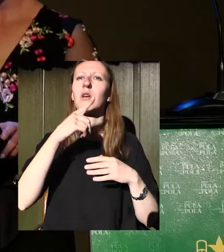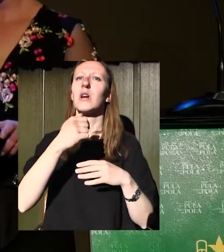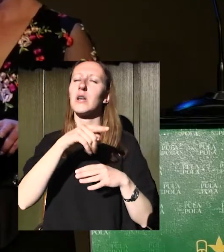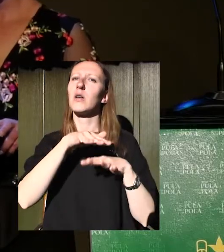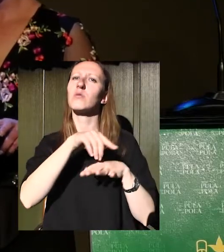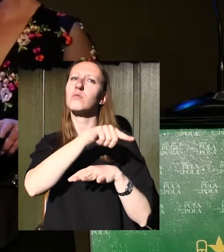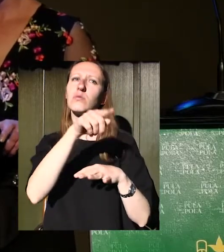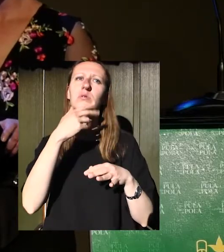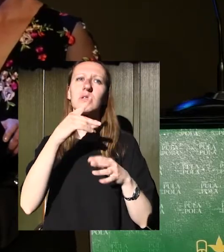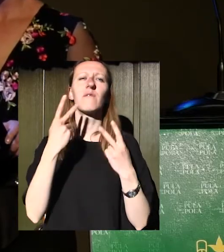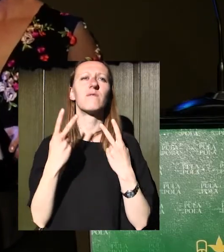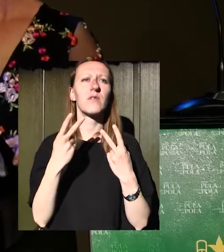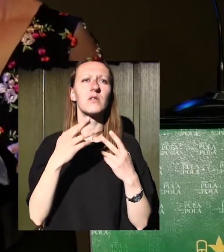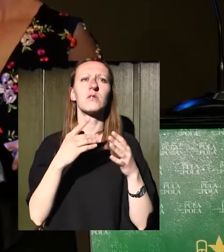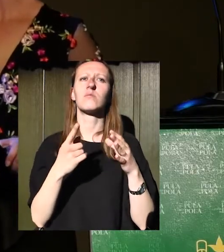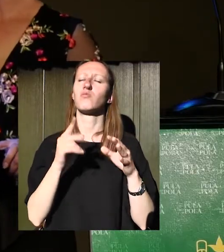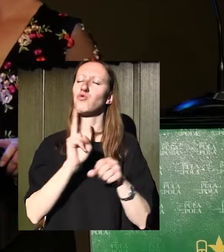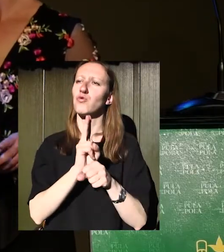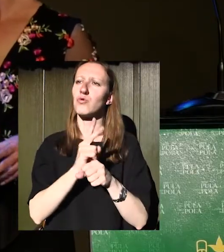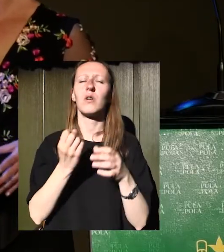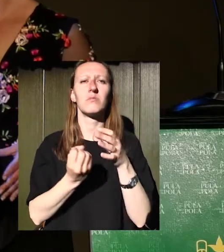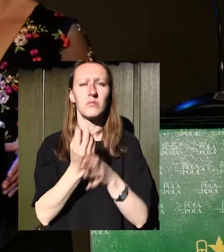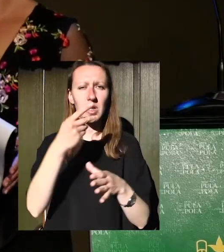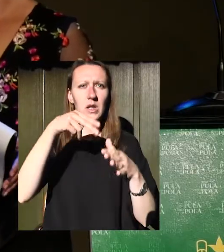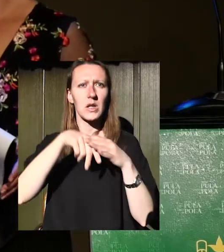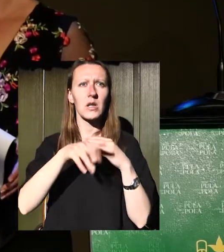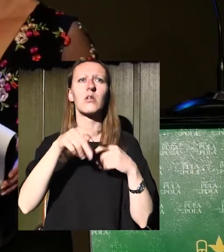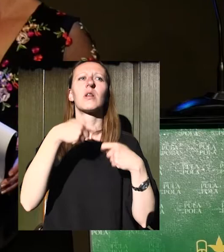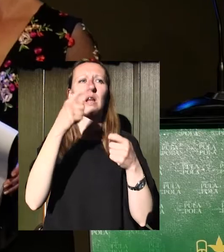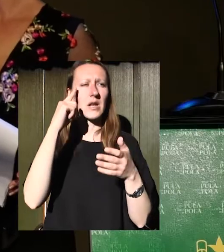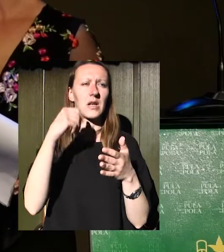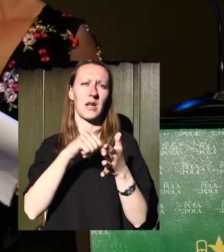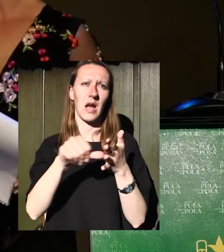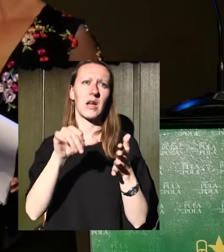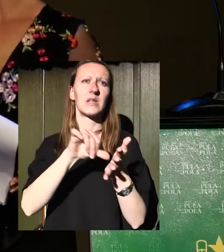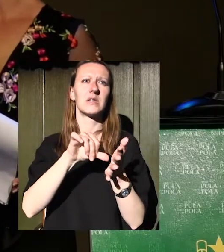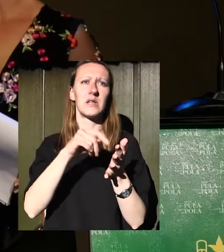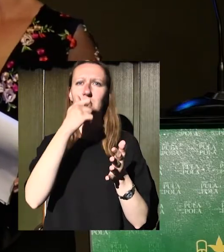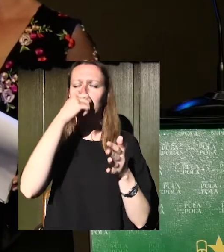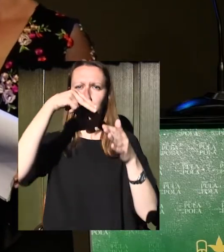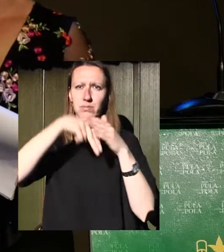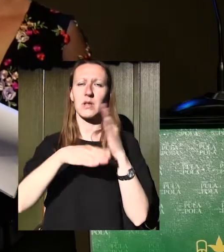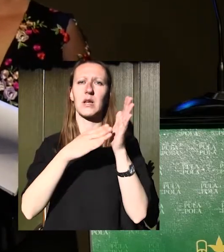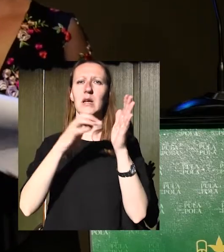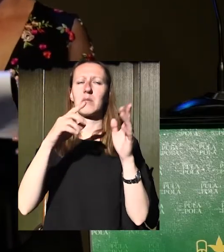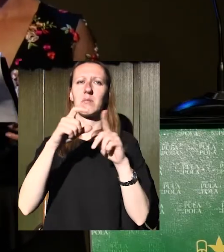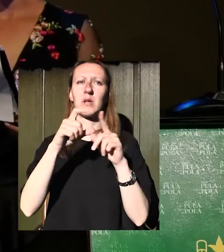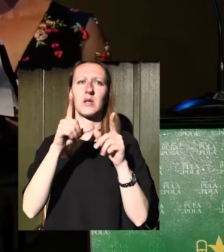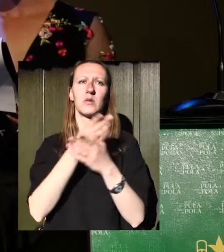la sensibilizzazione generale sull'importanza della conservazione della natura, si conferisce il premio al Centro Immersioni